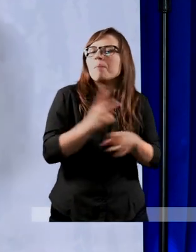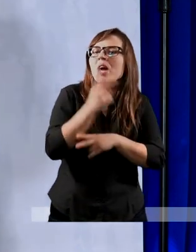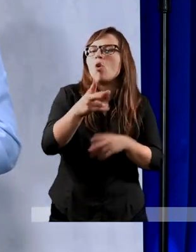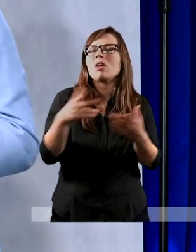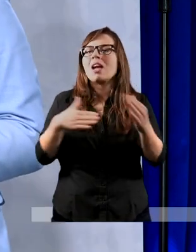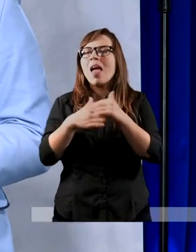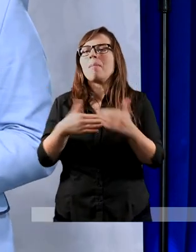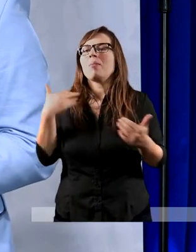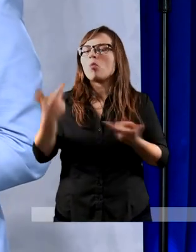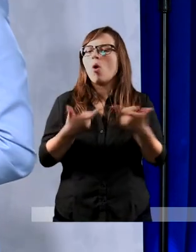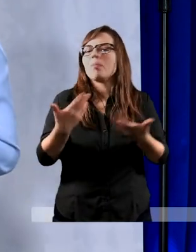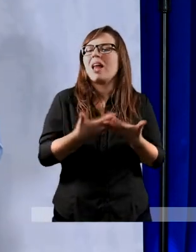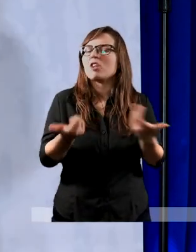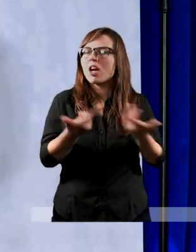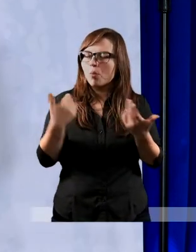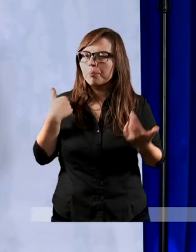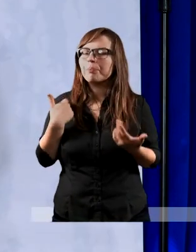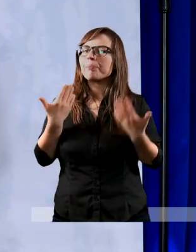przekroczony, limit.